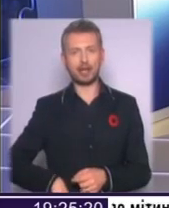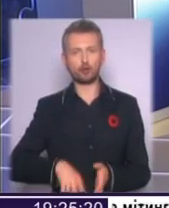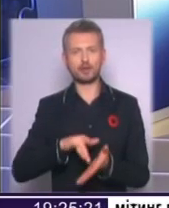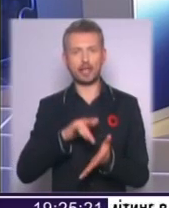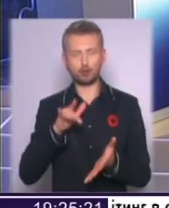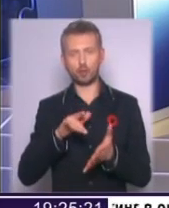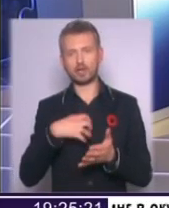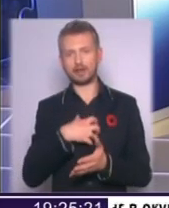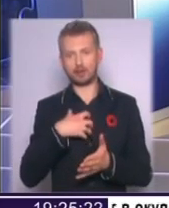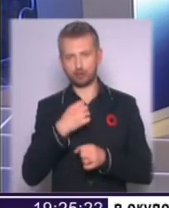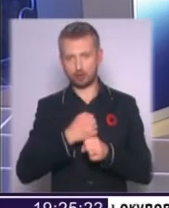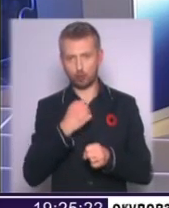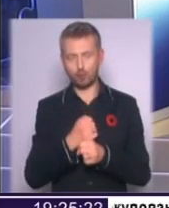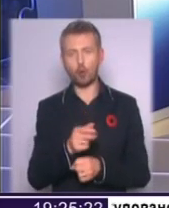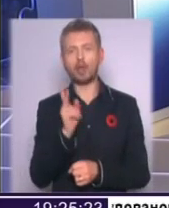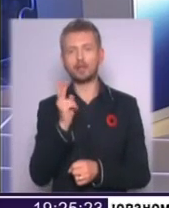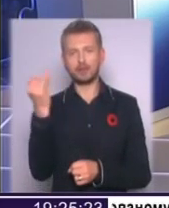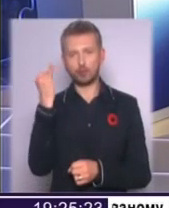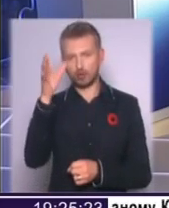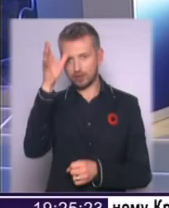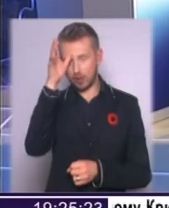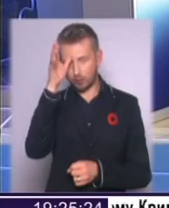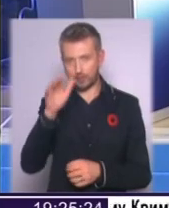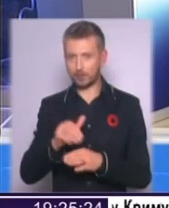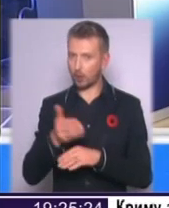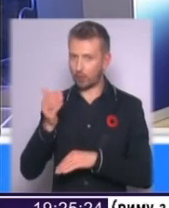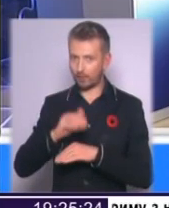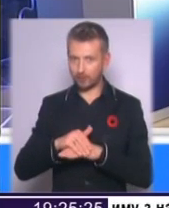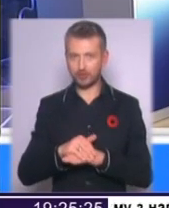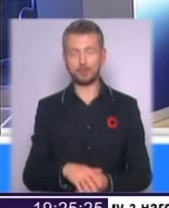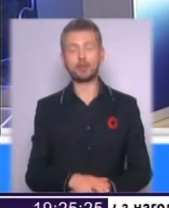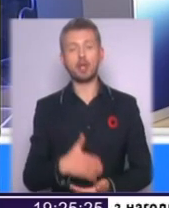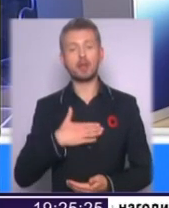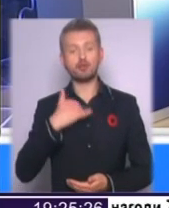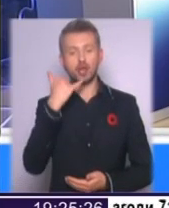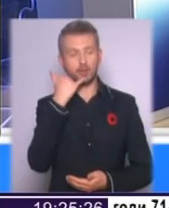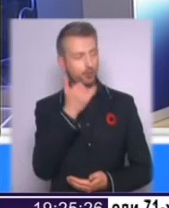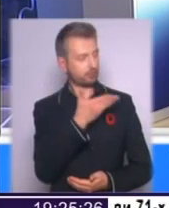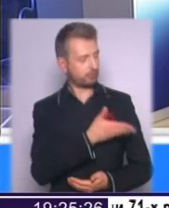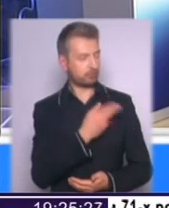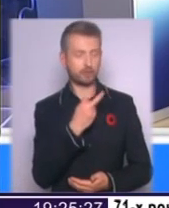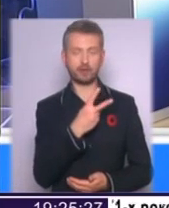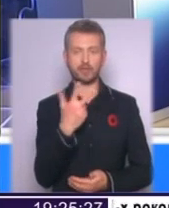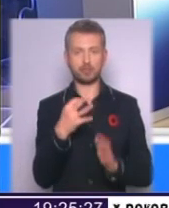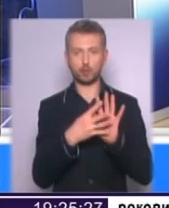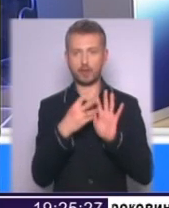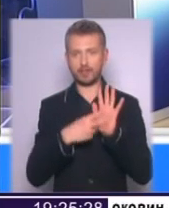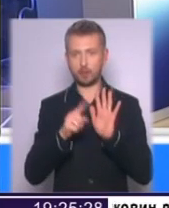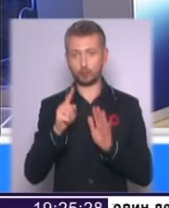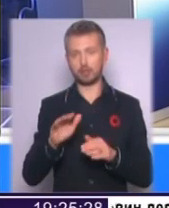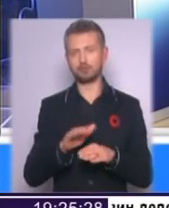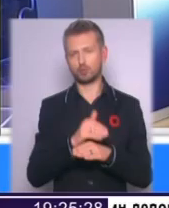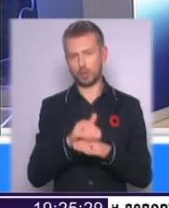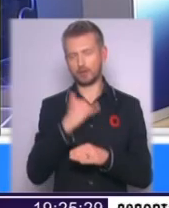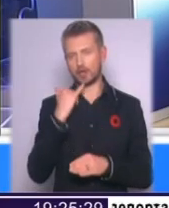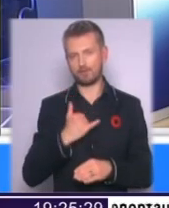історичних наук. Пан Андрій, доброго вечора. Добрий вечір. Дякую, що завітали. 223-09-71, будь ласка, долучайтеся до нашої дискусії. Телефон вже працює, ми чекаємо на